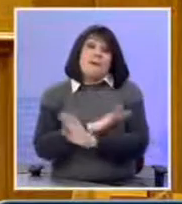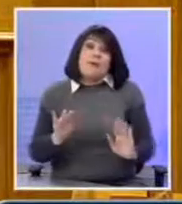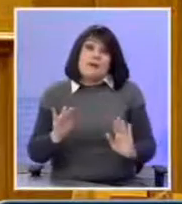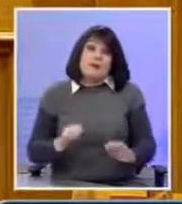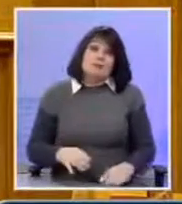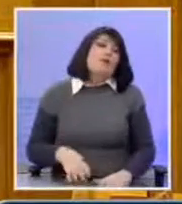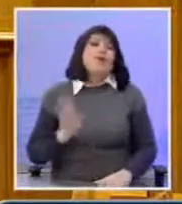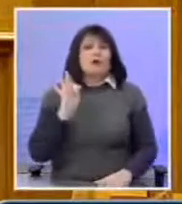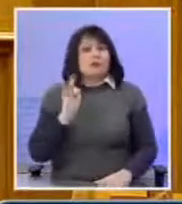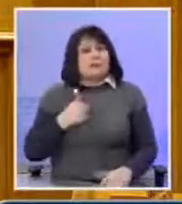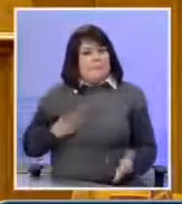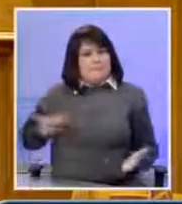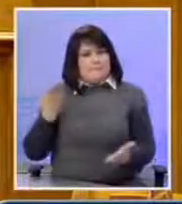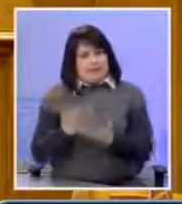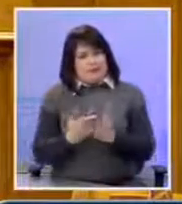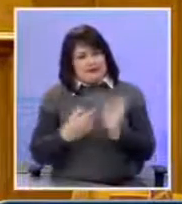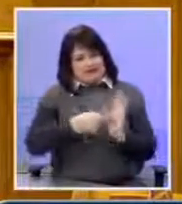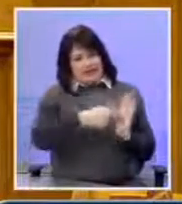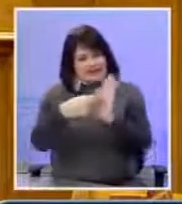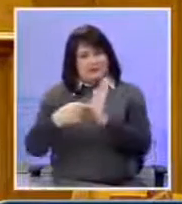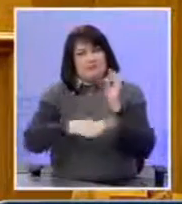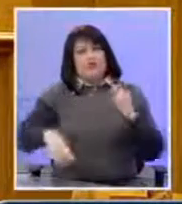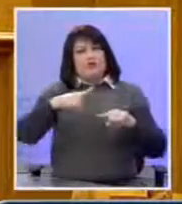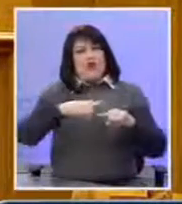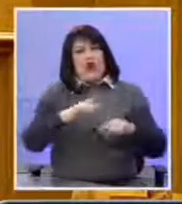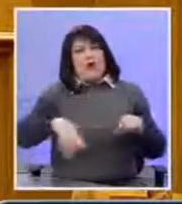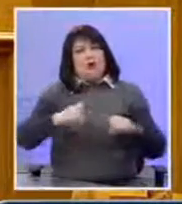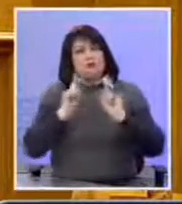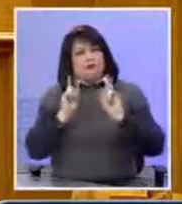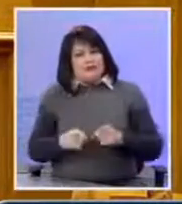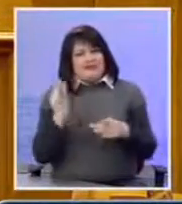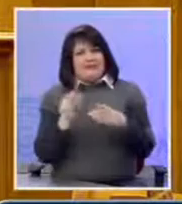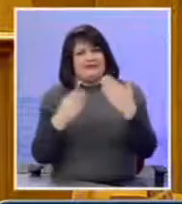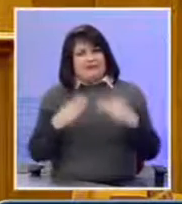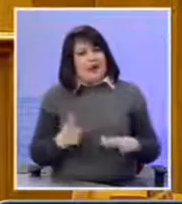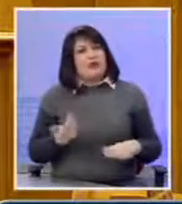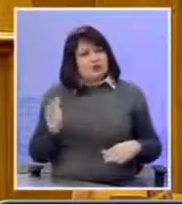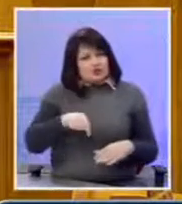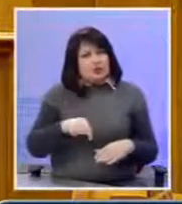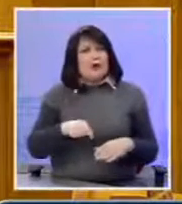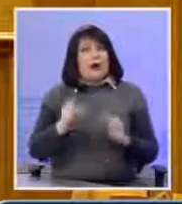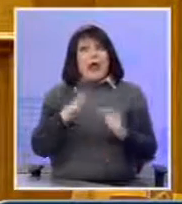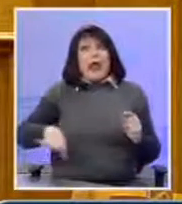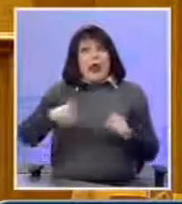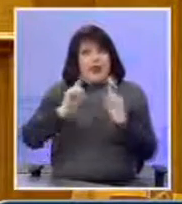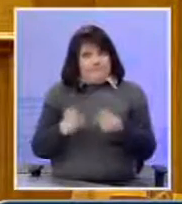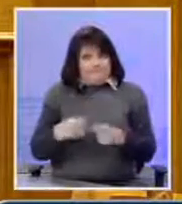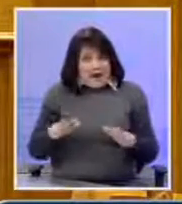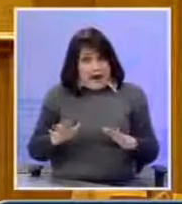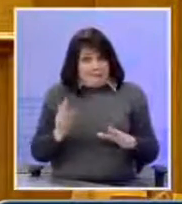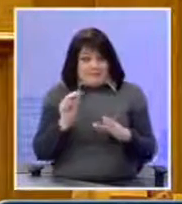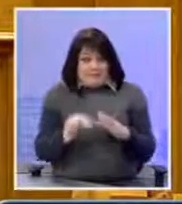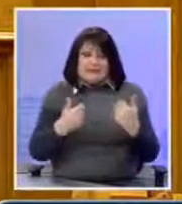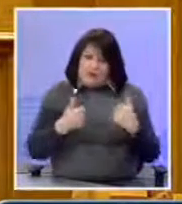λογική ότι καταθέσαμε την πρότασή μας στο λαό, ο λαός ψήφισε και ερχόμαστε να υλοποιήσουμε αυτό που ψήφισε ο λαός. Εσείς